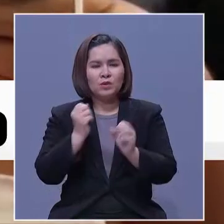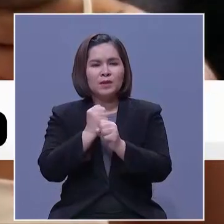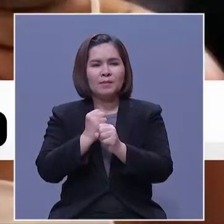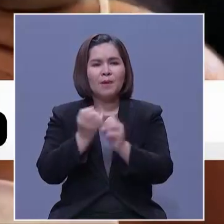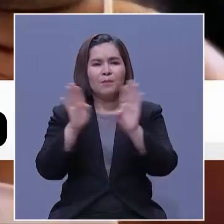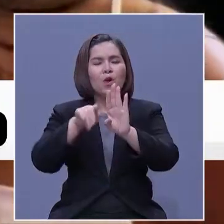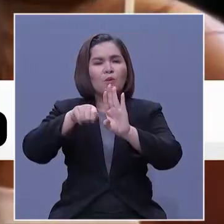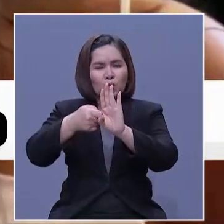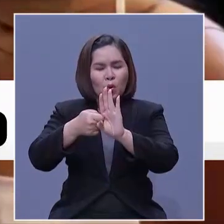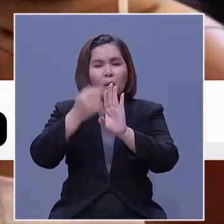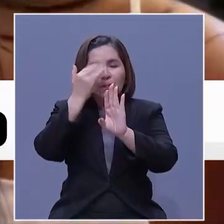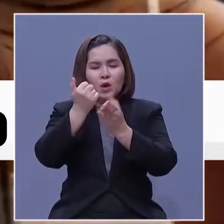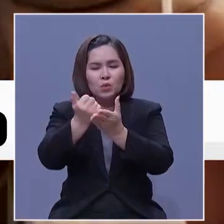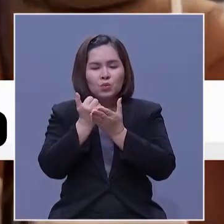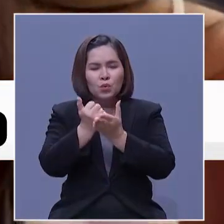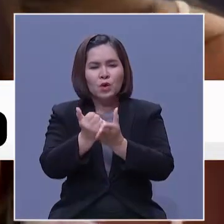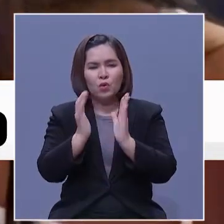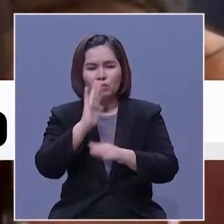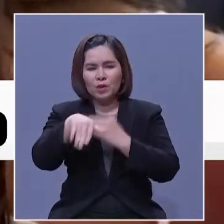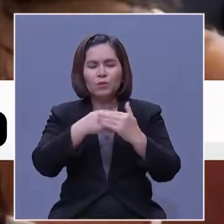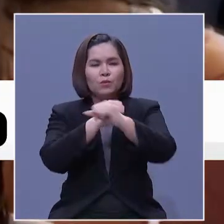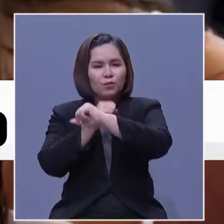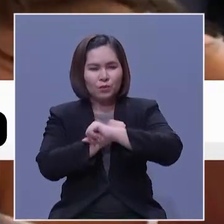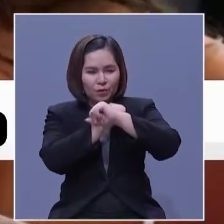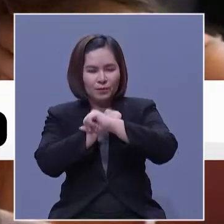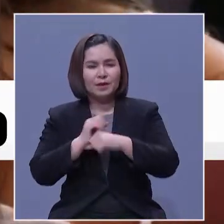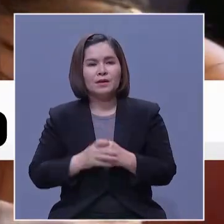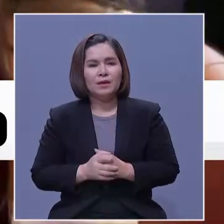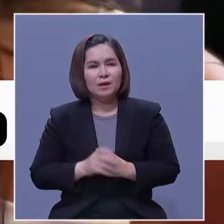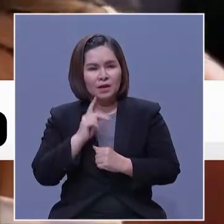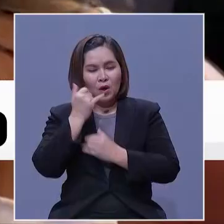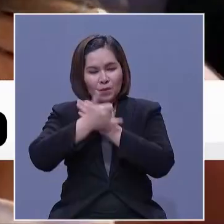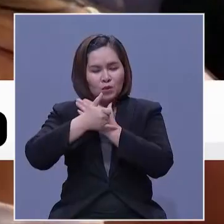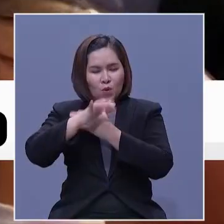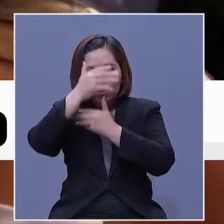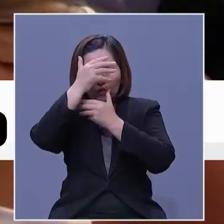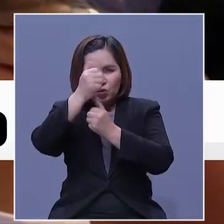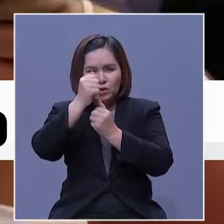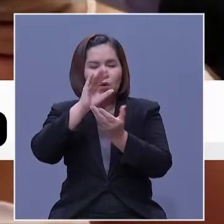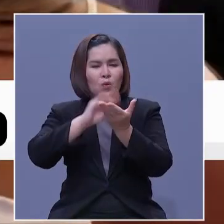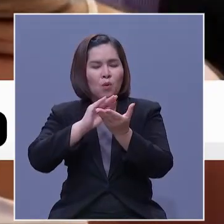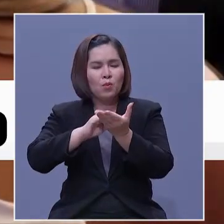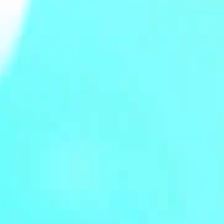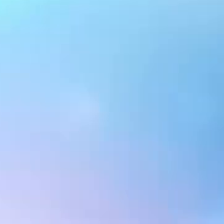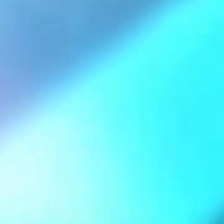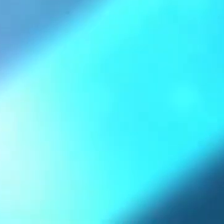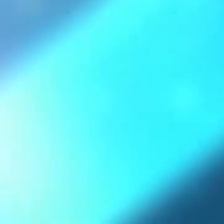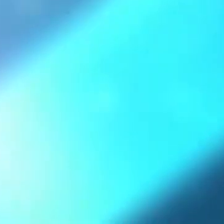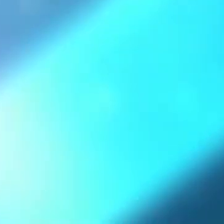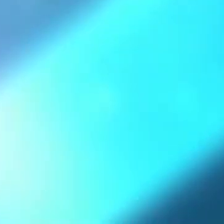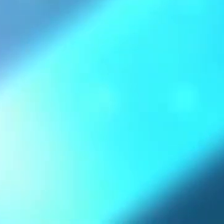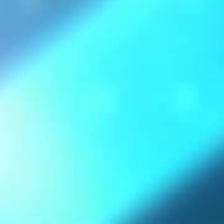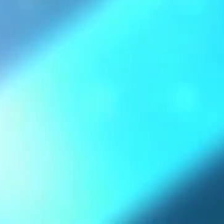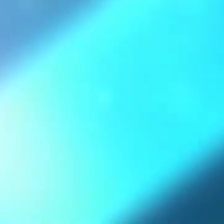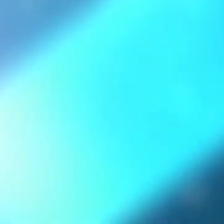พื่อให้ทุกคนปลอดภัยนี่ก็เป็นสิ่งที่สื่อต่างชาติให้ความสนใจกับเหตุการณ์ที่เกิดขึ้นในบ้านเราเมื่อวานนี้นะครับ ติดตาม